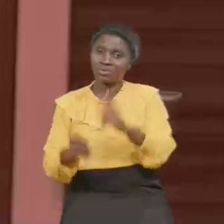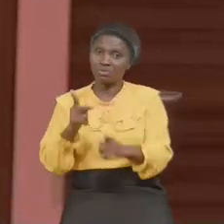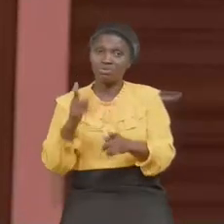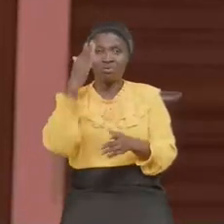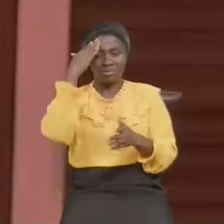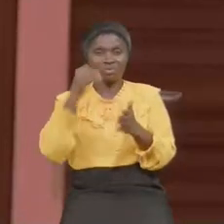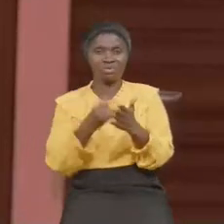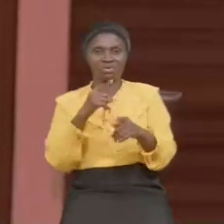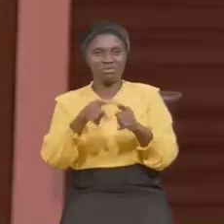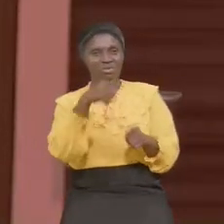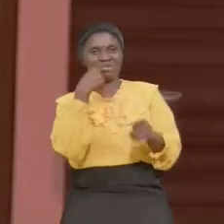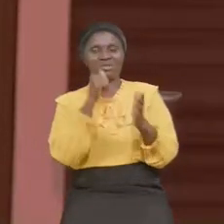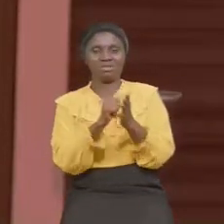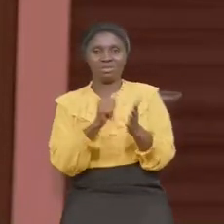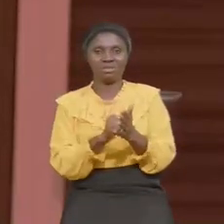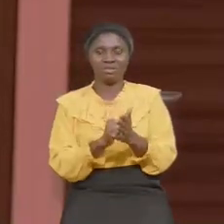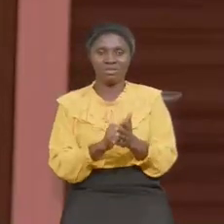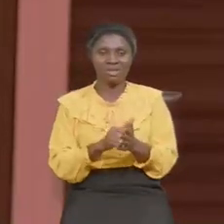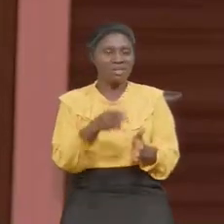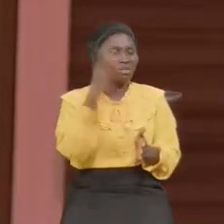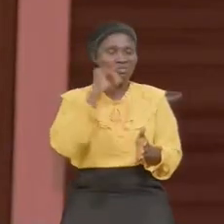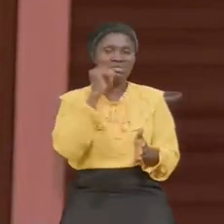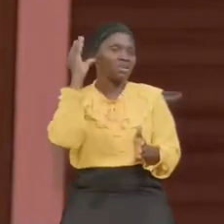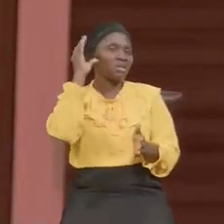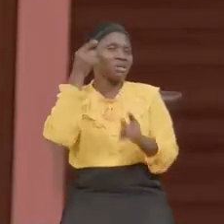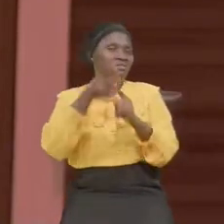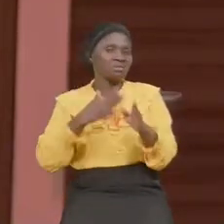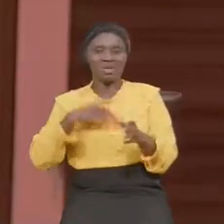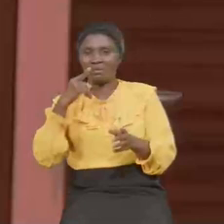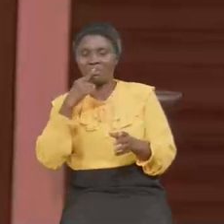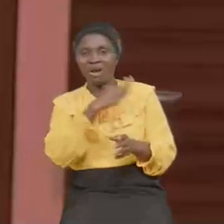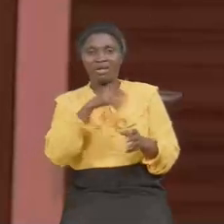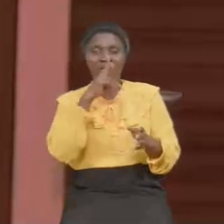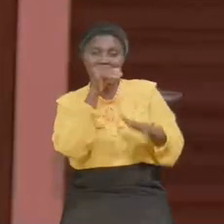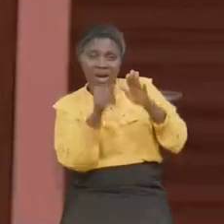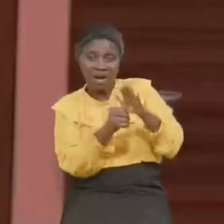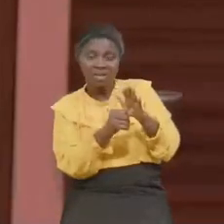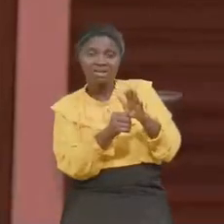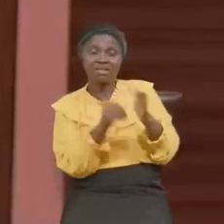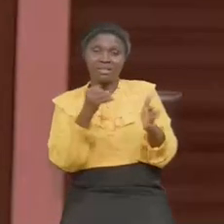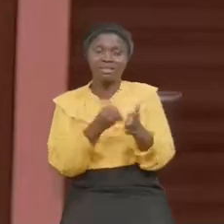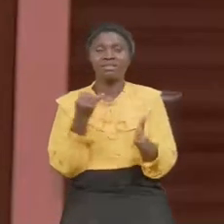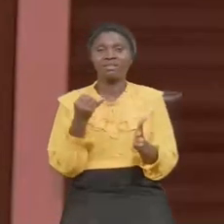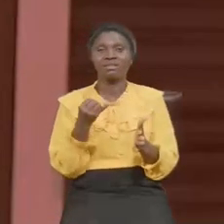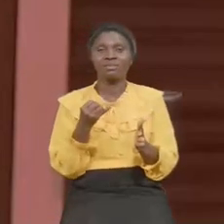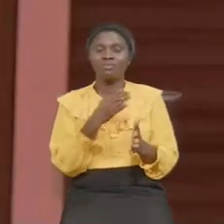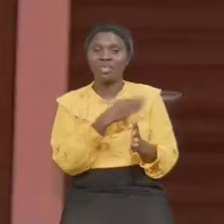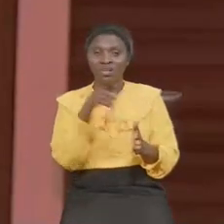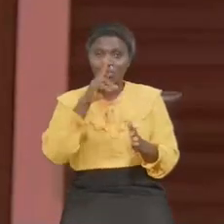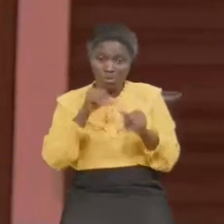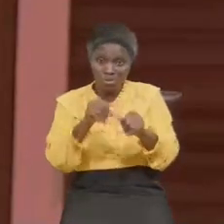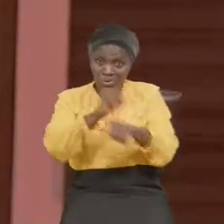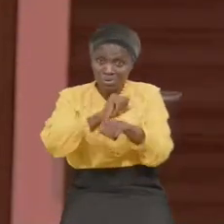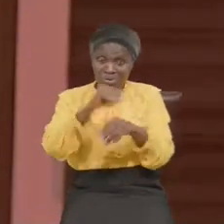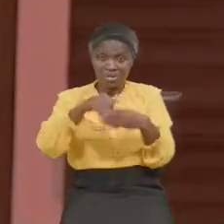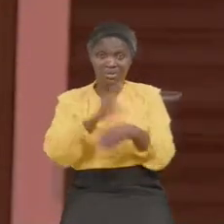ils ne vont pas entendre ça de ma bouche, ils ne seraient pas dans ma bouche, ils vont entendre ça. Et tu continues à travailler. Tu sais que si tu meurs dans ces conditions, tu iras